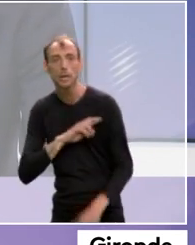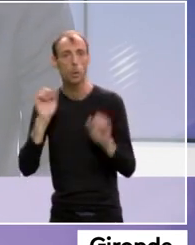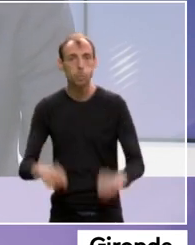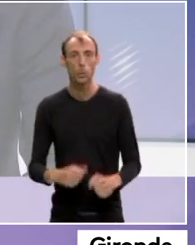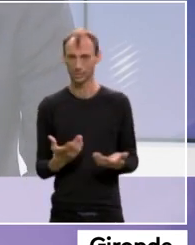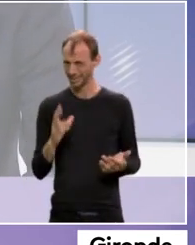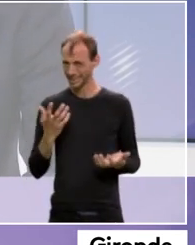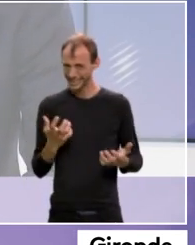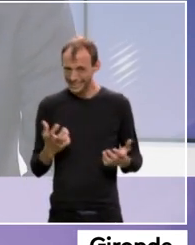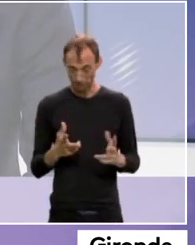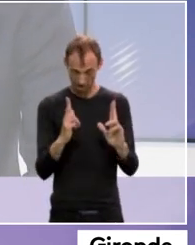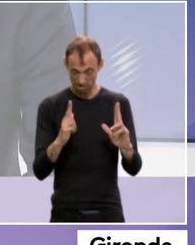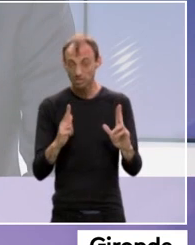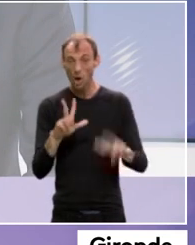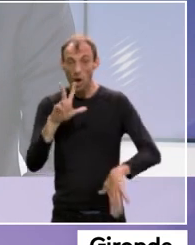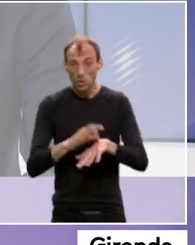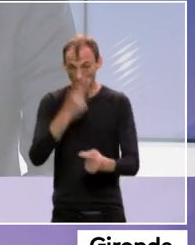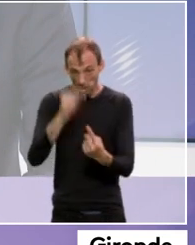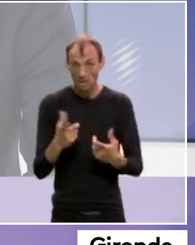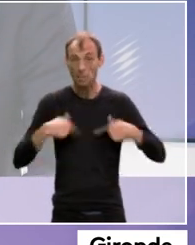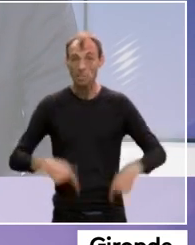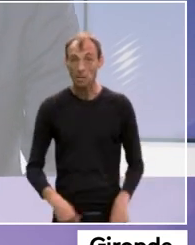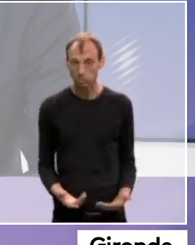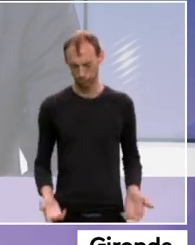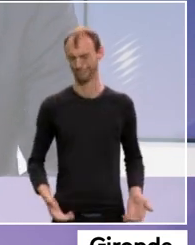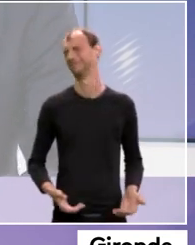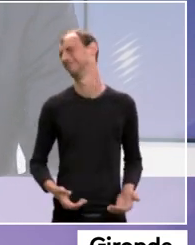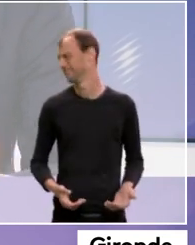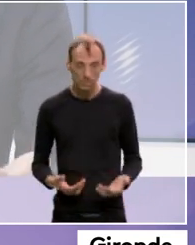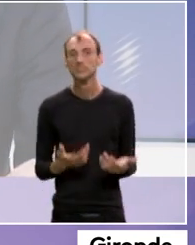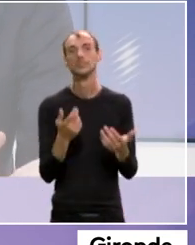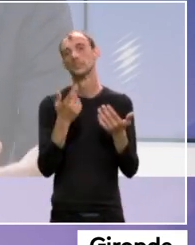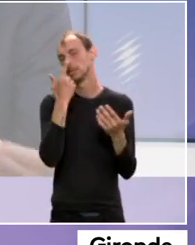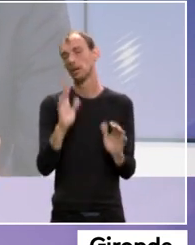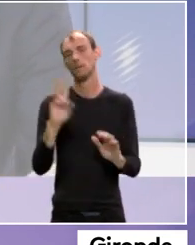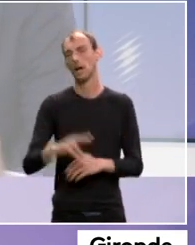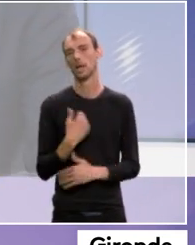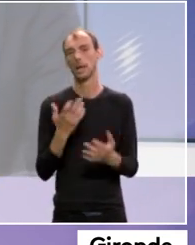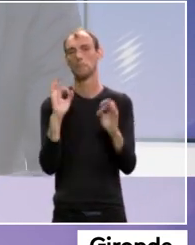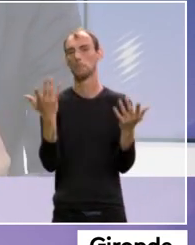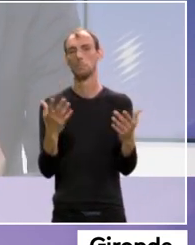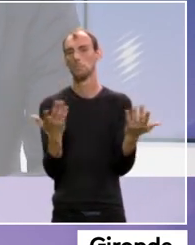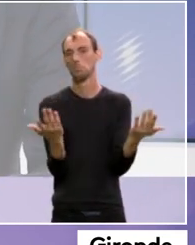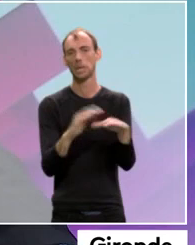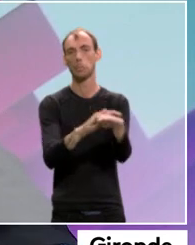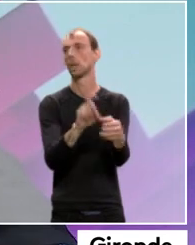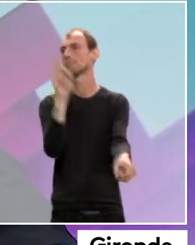va passer 3 minutes sur le sur un maillot de bain enfin franchement je pense qu'il y a vraiment c'est pas une forme de déconnexion